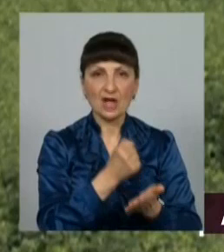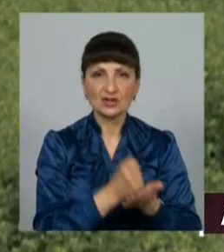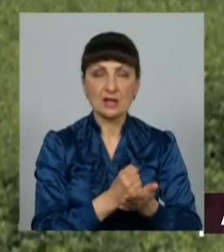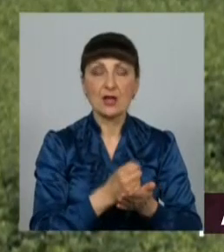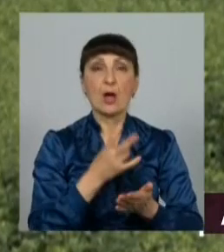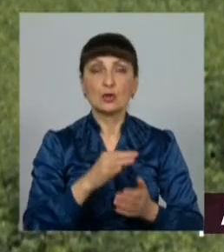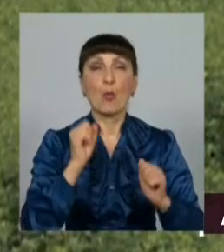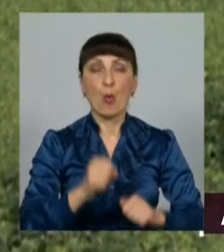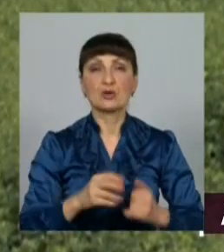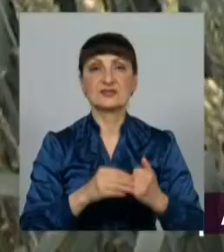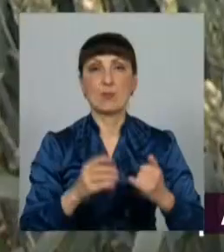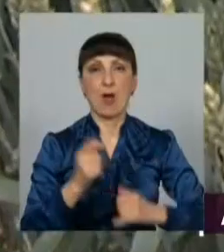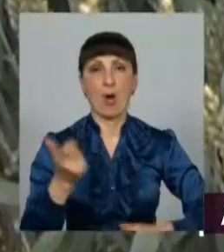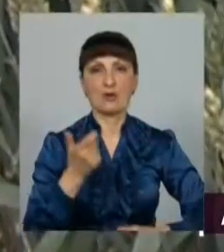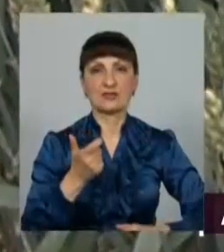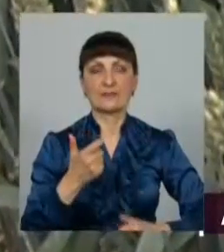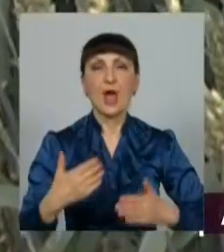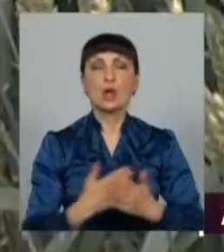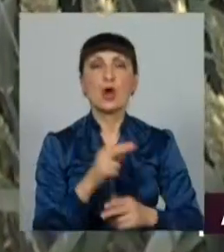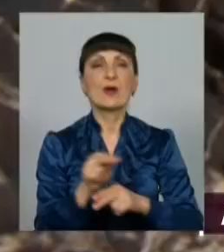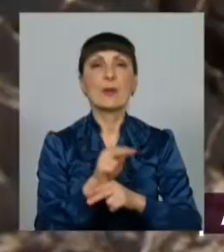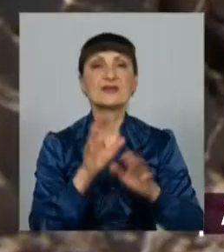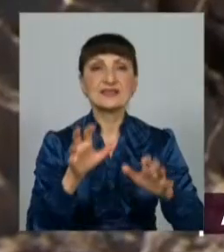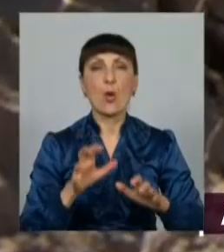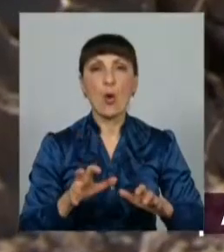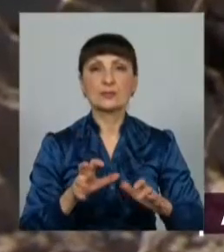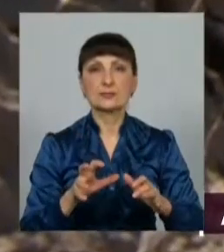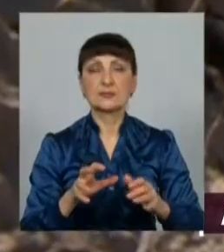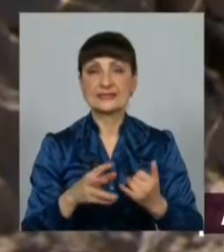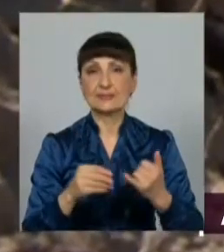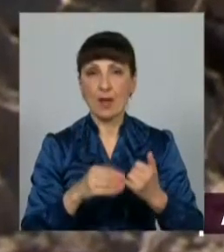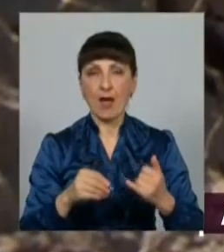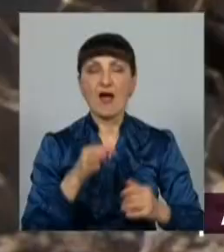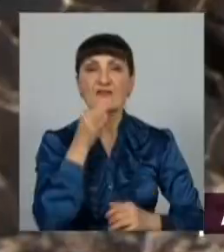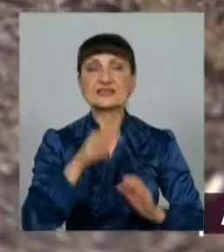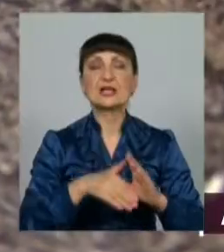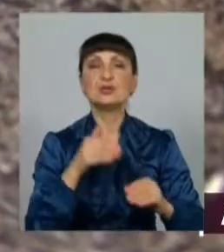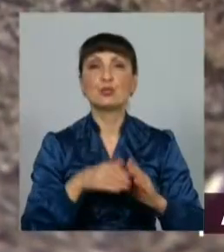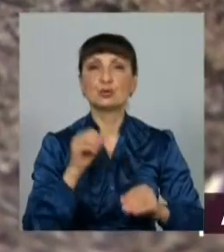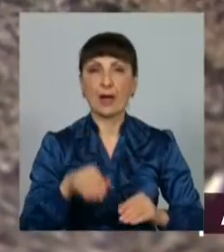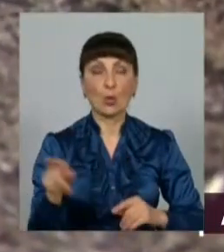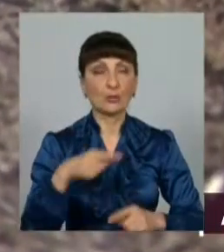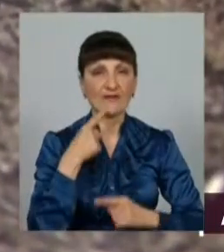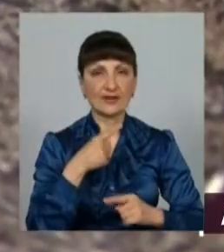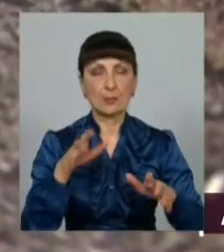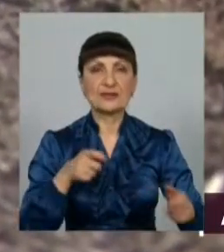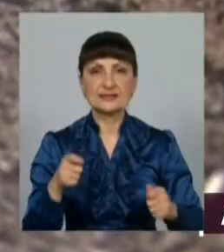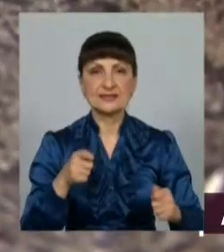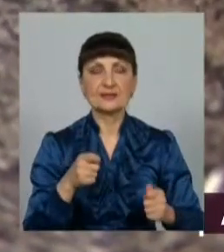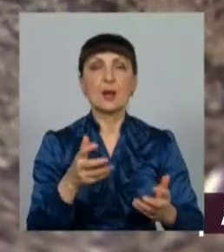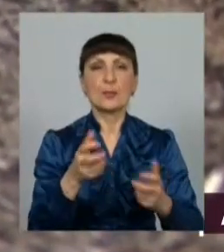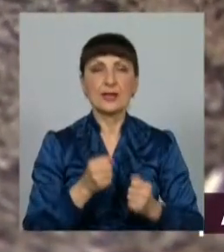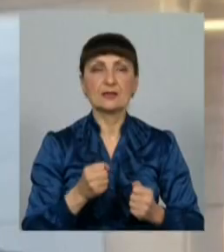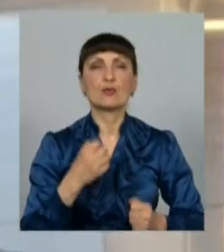законно владеет земельным участком о новых поправках земельный закон высказался и депутат мажилиса и доссор им по его мнению президент принял историческое